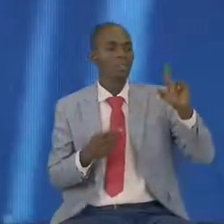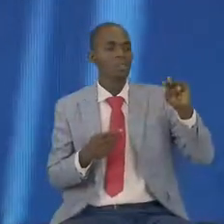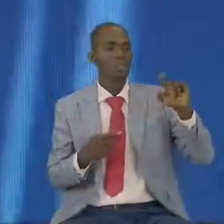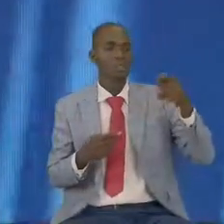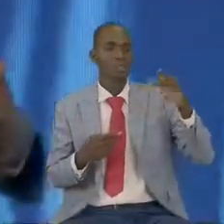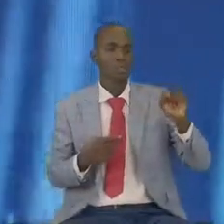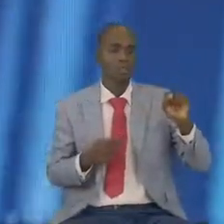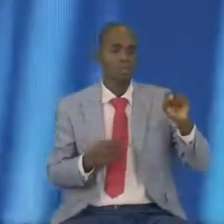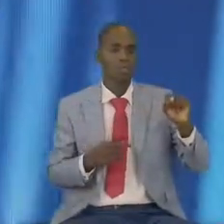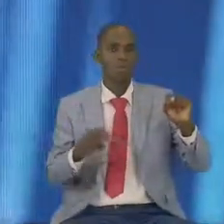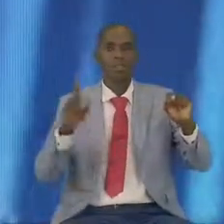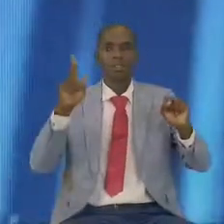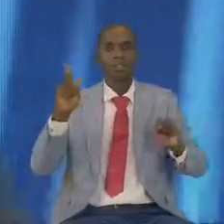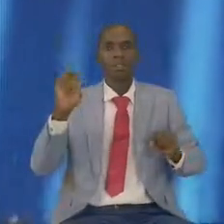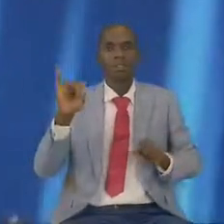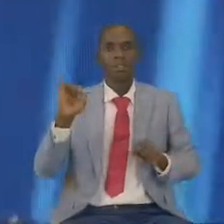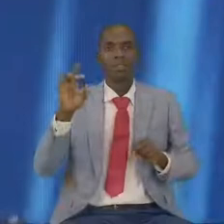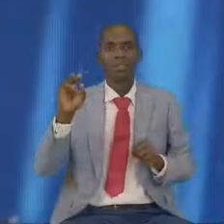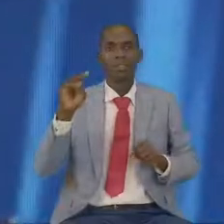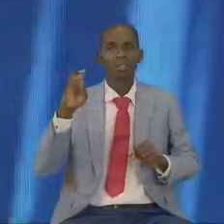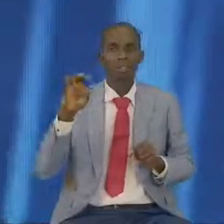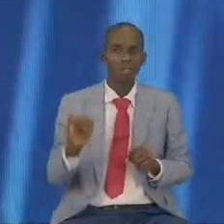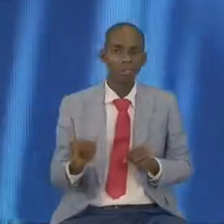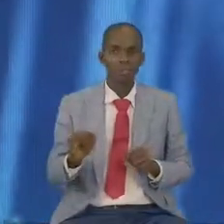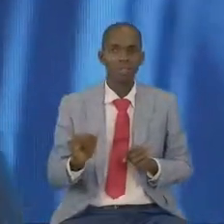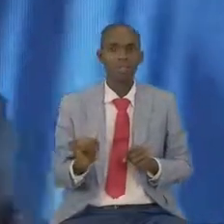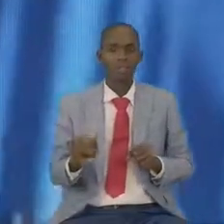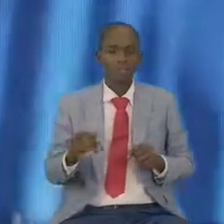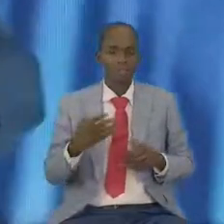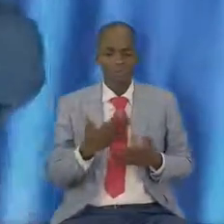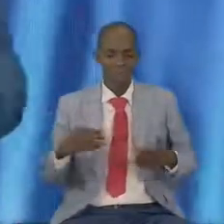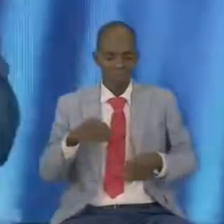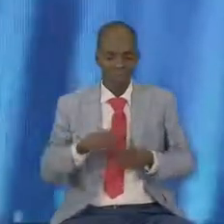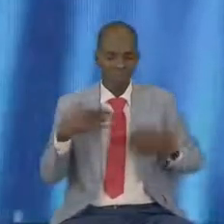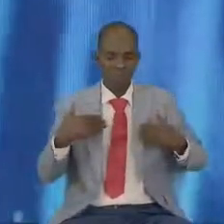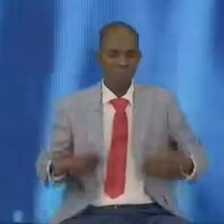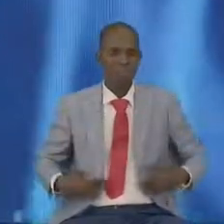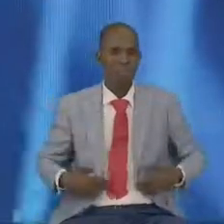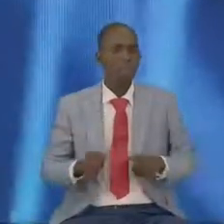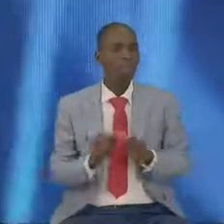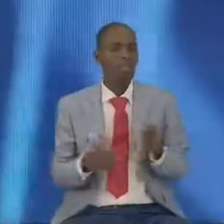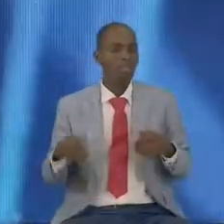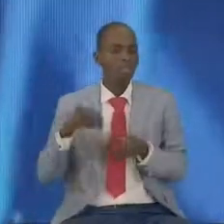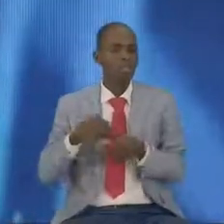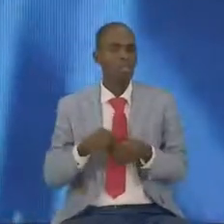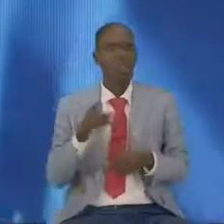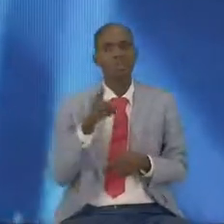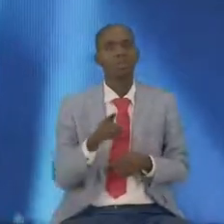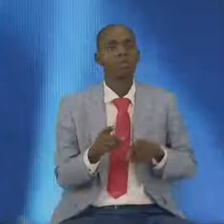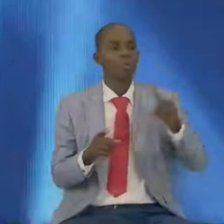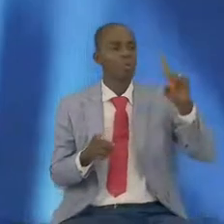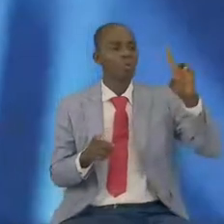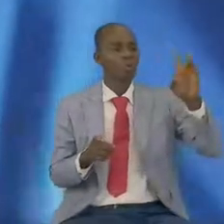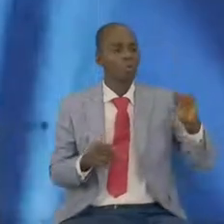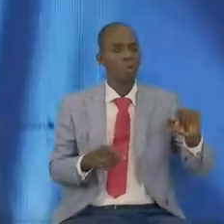ton rein, tes foies, ce qu'on appelle appendicite, tout ce qui est en toi là, il peut enlever ça un